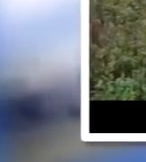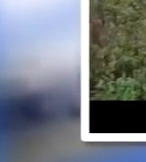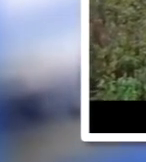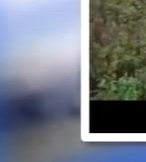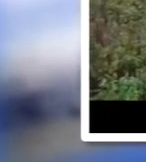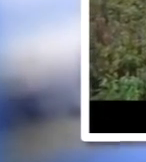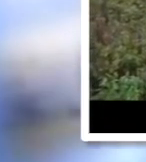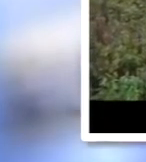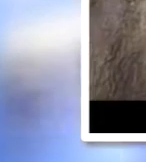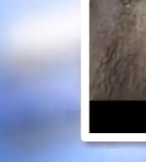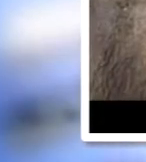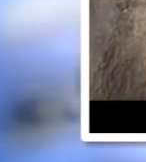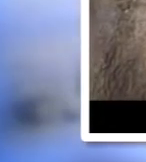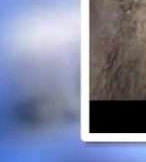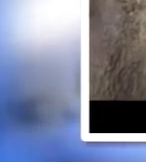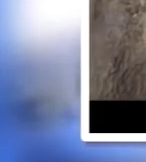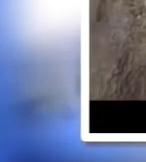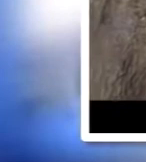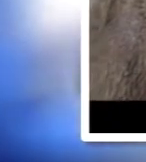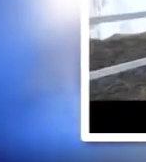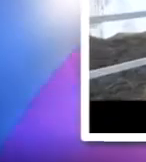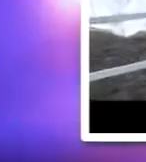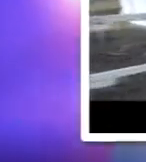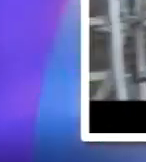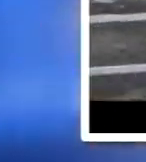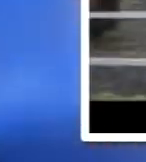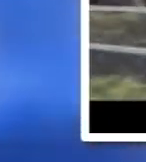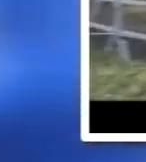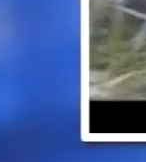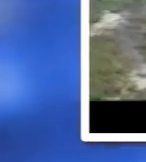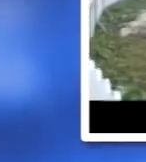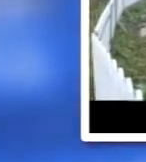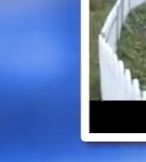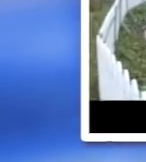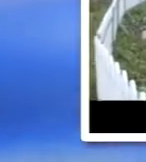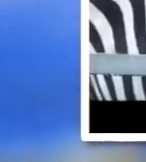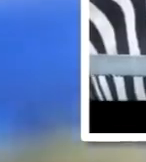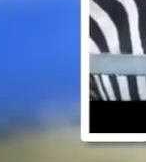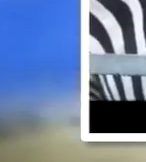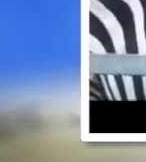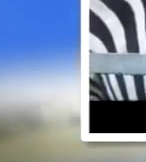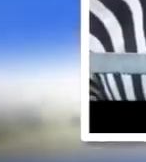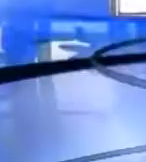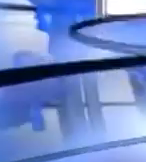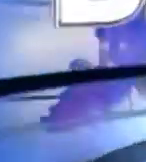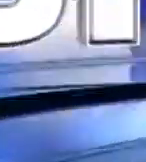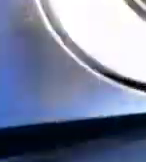Тернополяни написали петицію, у якій виступають проти розміщення пересувних цирків, зоопарків, звіринців та виставок із